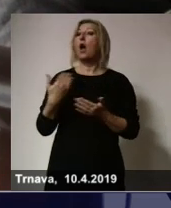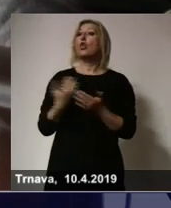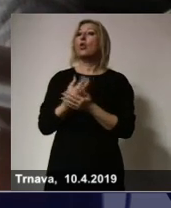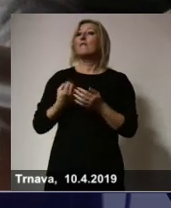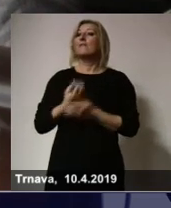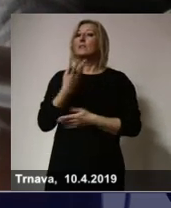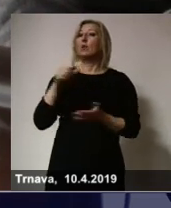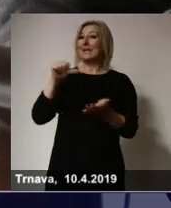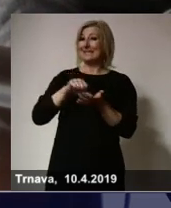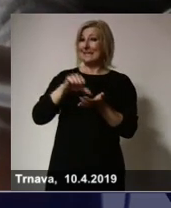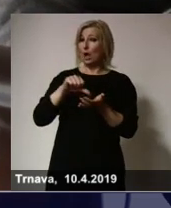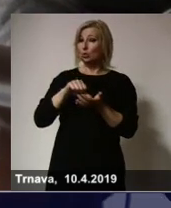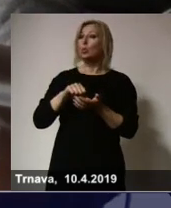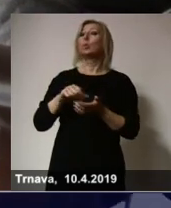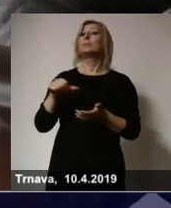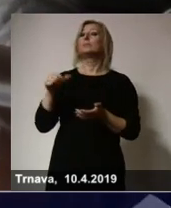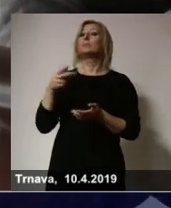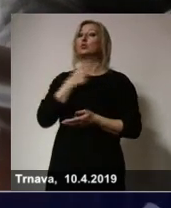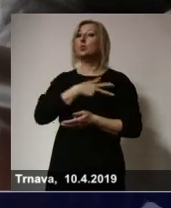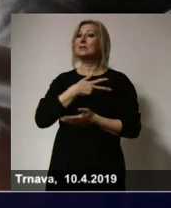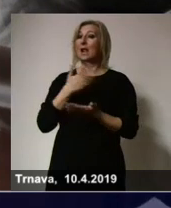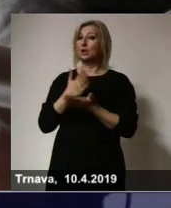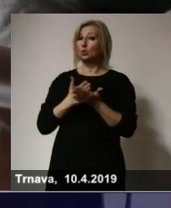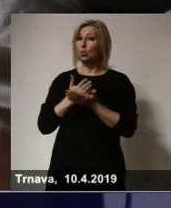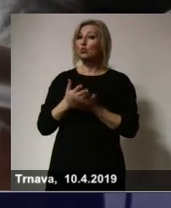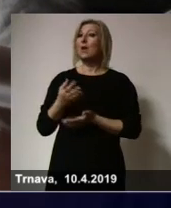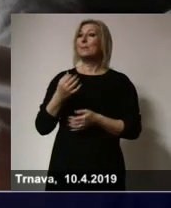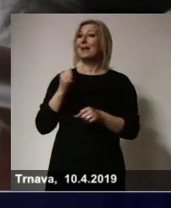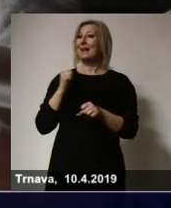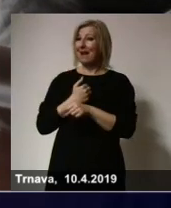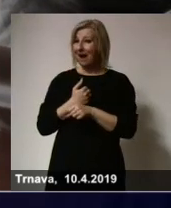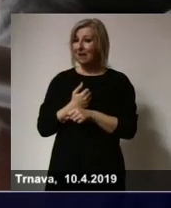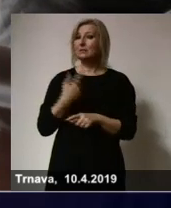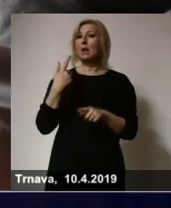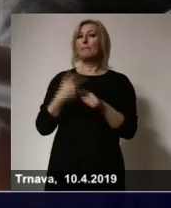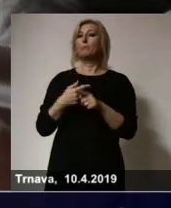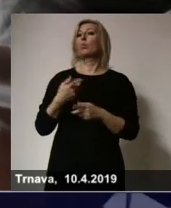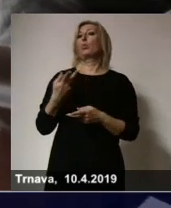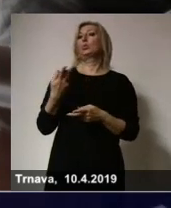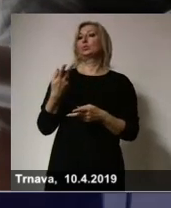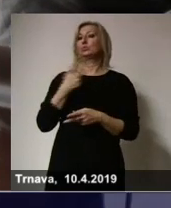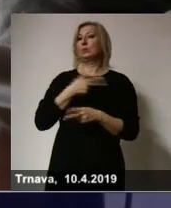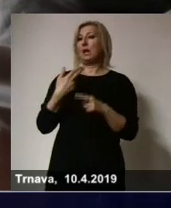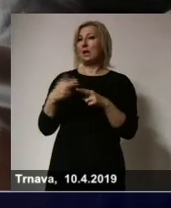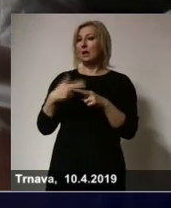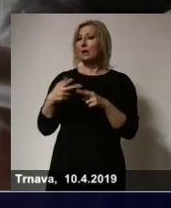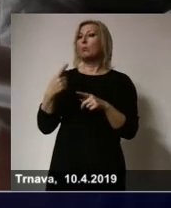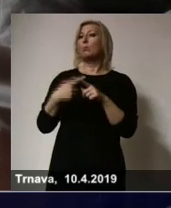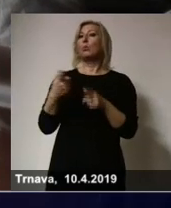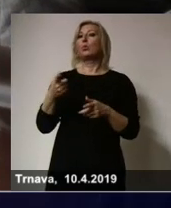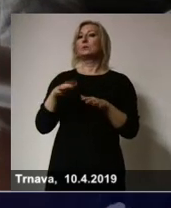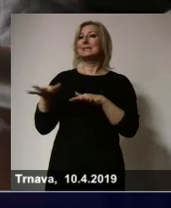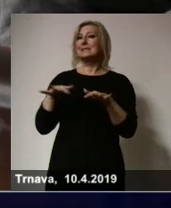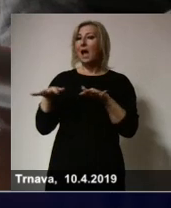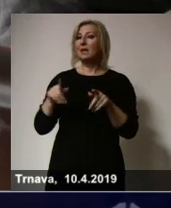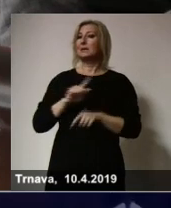Galanta. Novovytvorené sociálne služby, špecializované zariadenie, rehabilitačné stredisko, prepravná služba, školiace